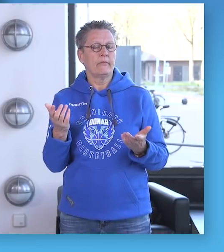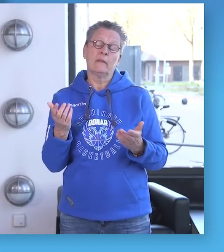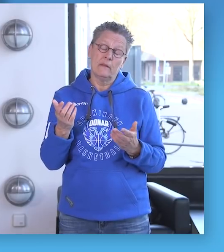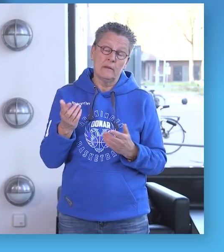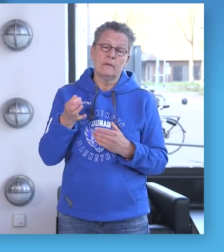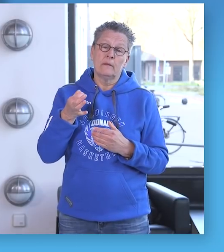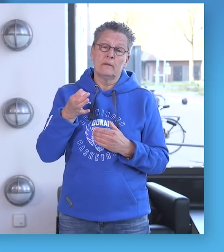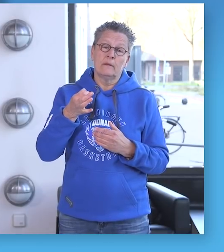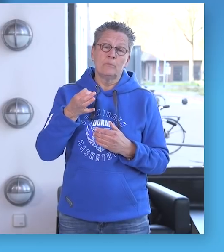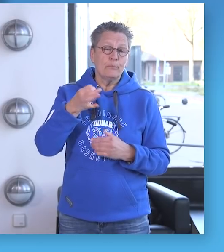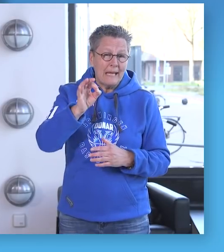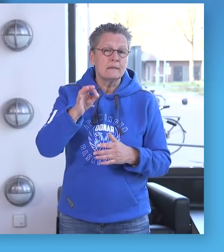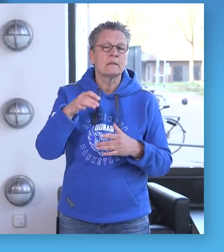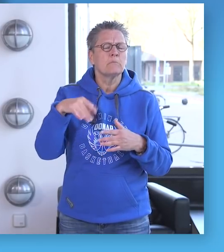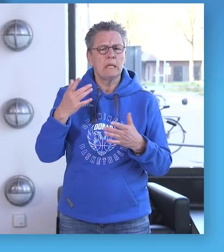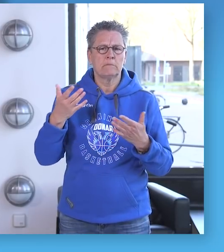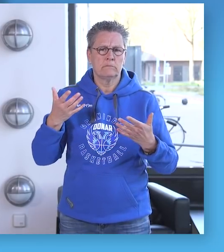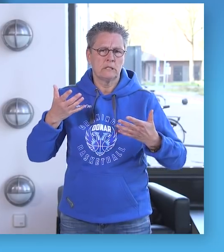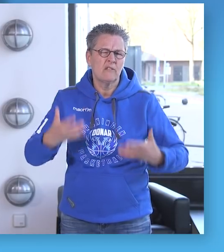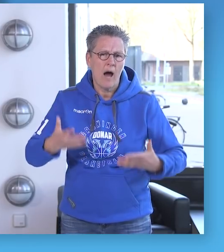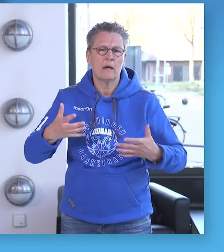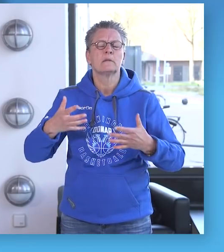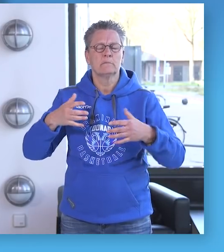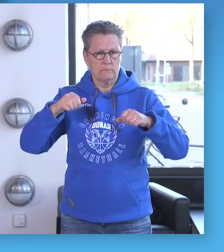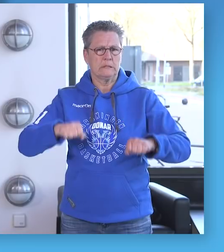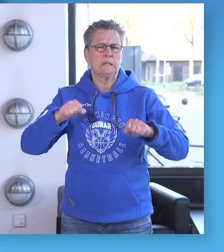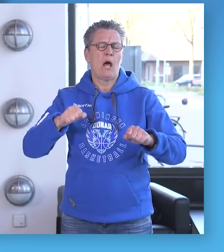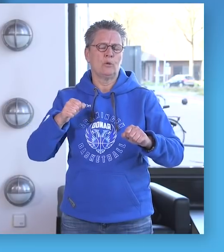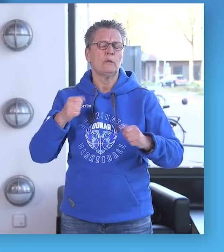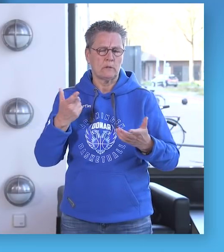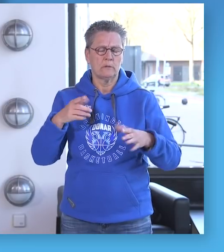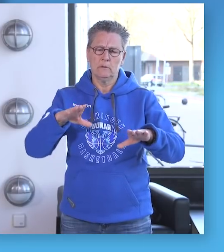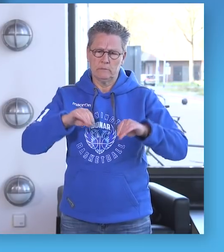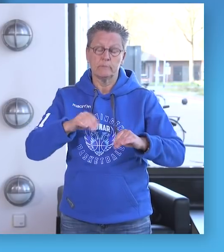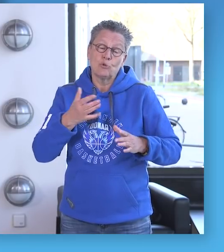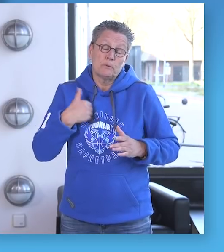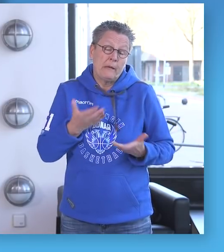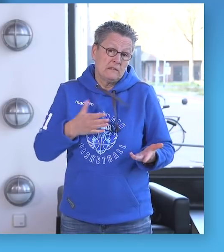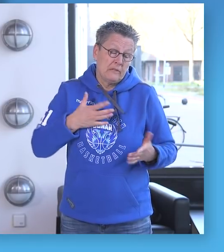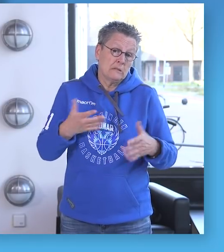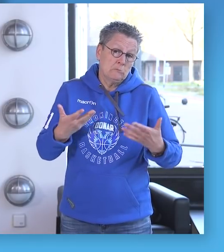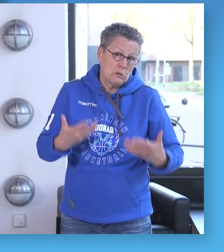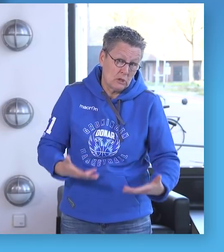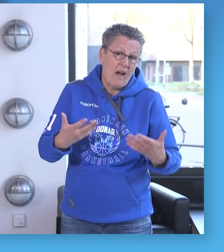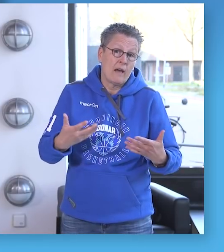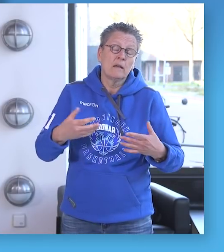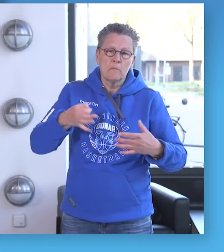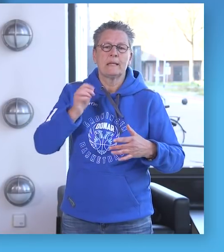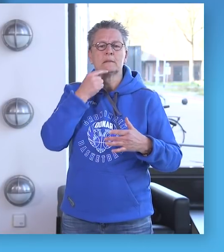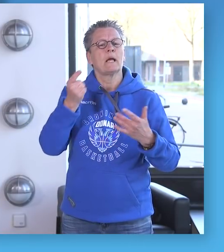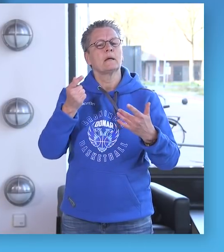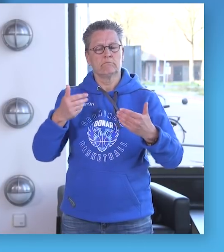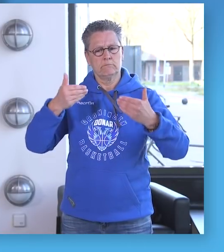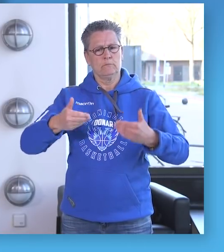wat zwaardere besluiten nemen, zoals sommige mensen het vinden. Door als het ware te zeggen, hé, we stoppen. Want dan kun je als het ware vanaf dat